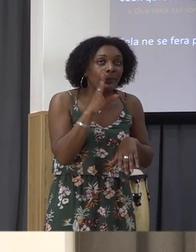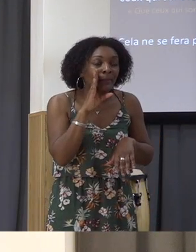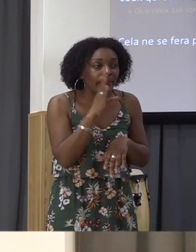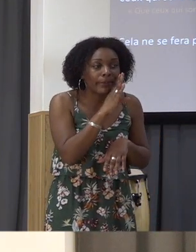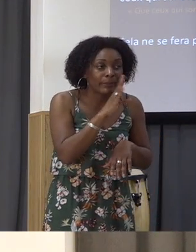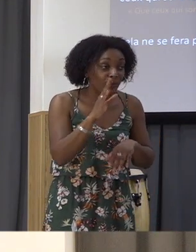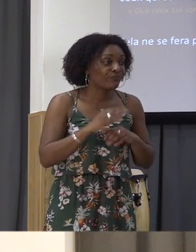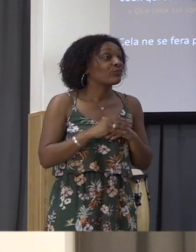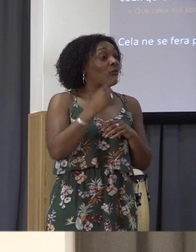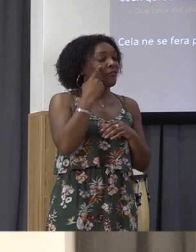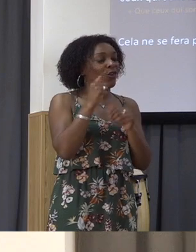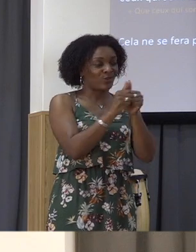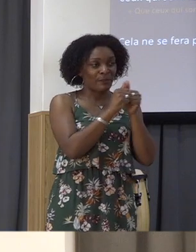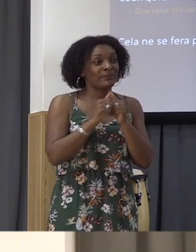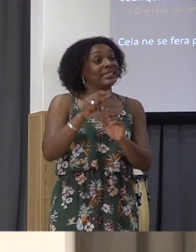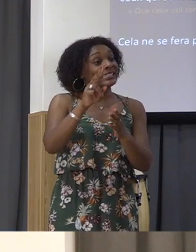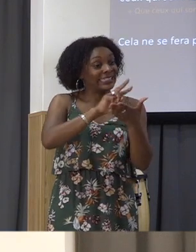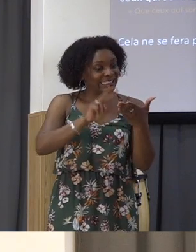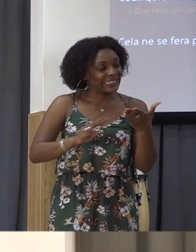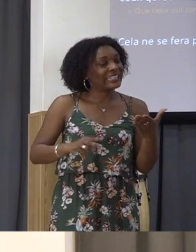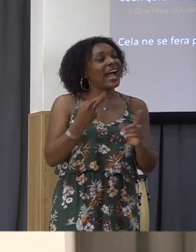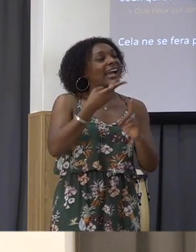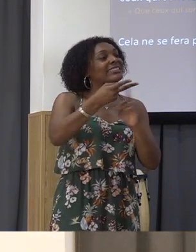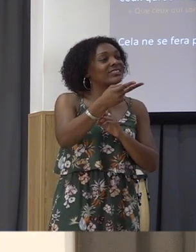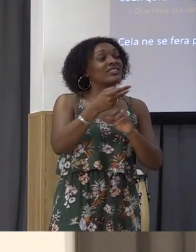Apôtres au chapitre 6,